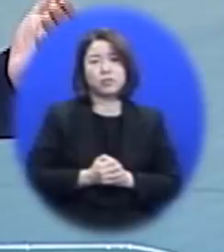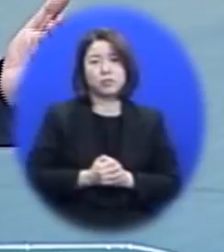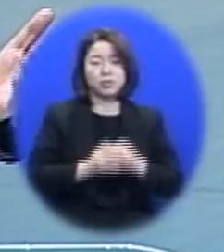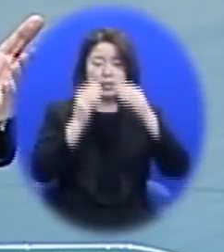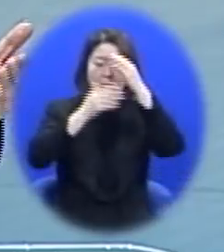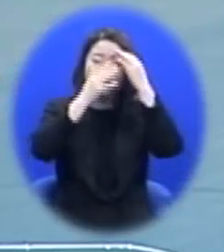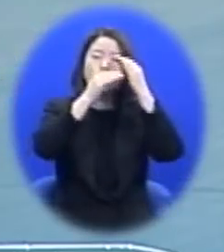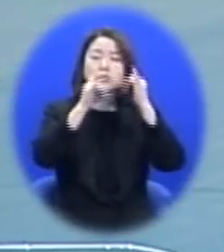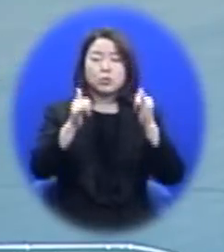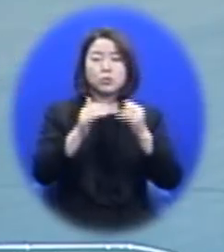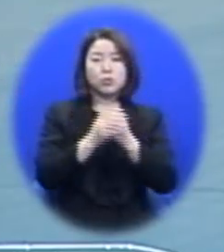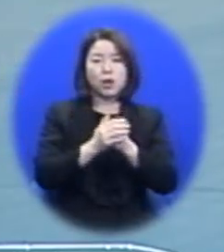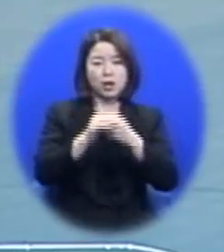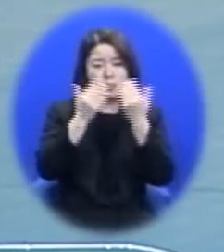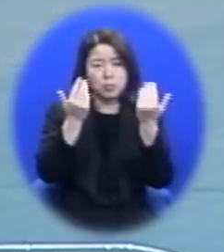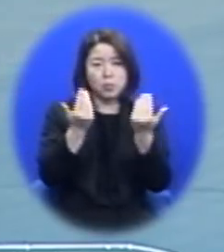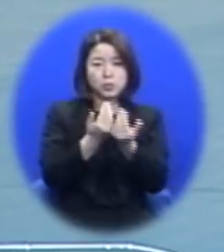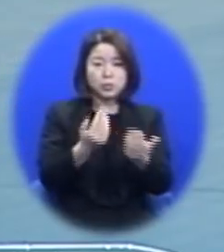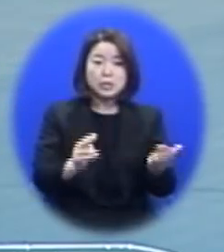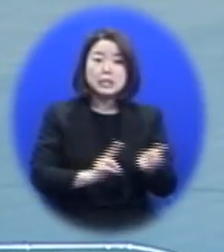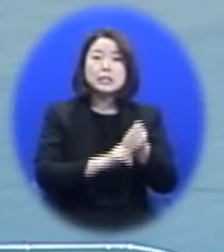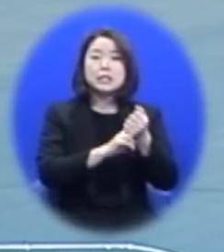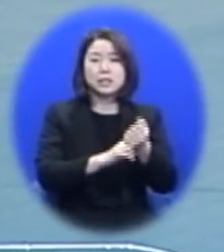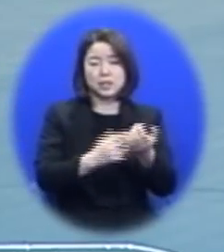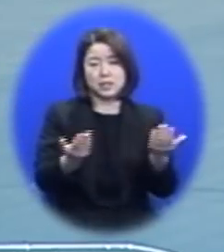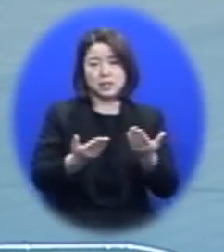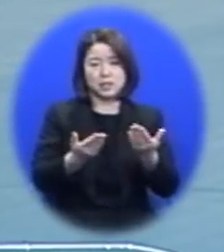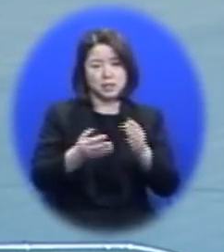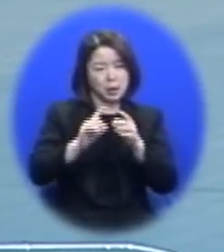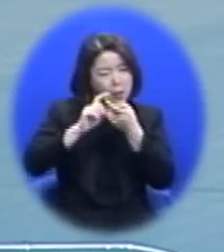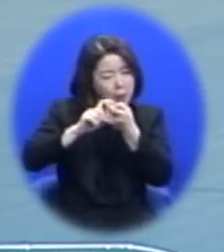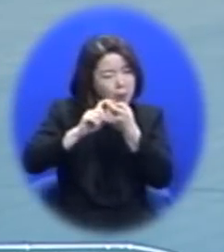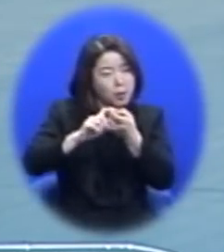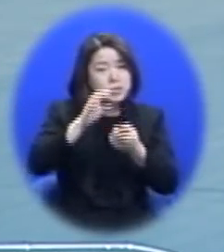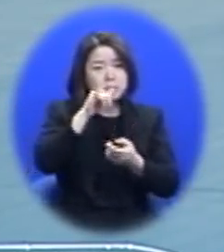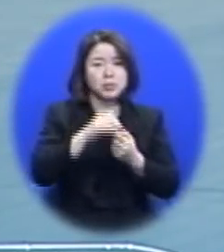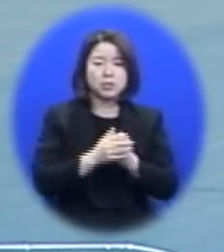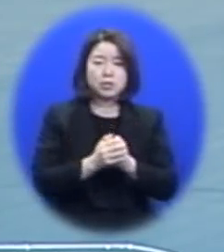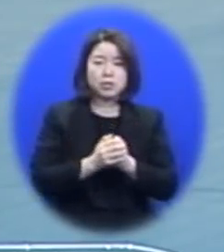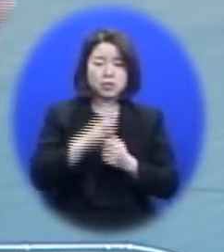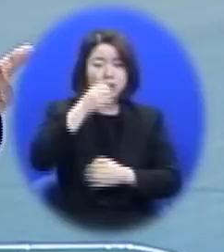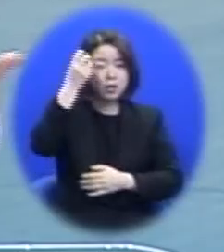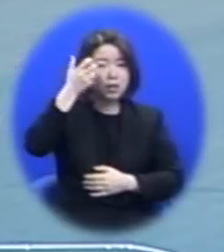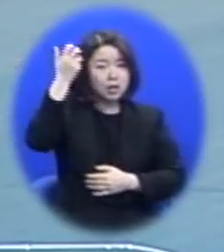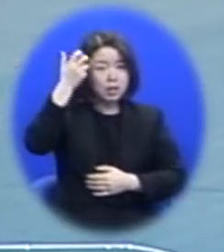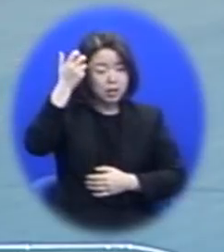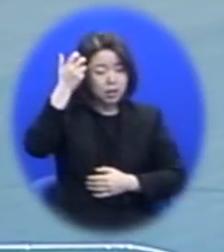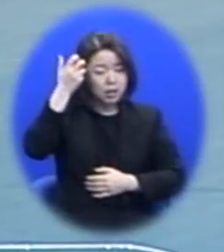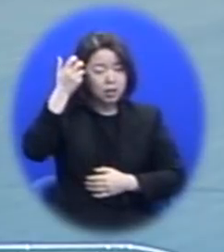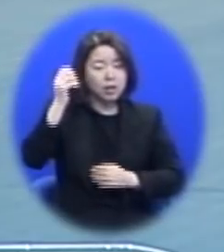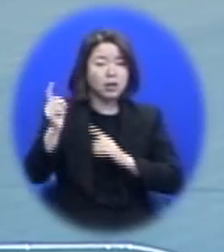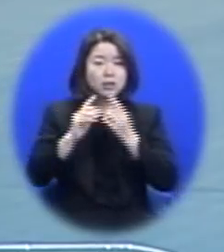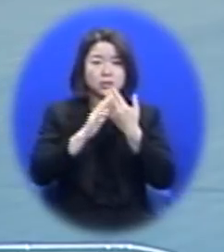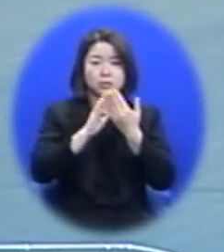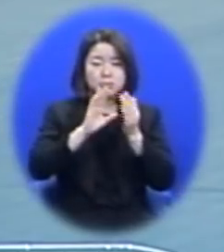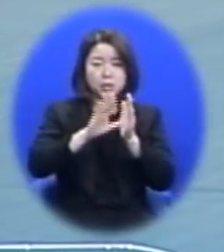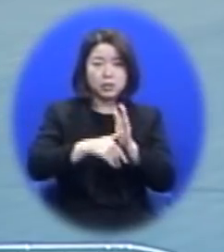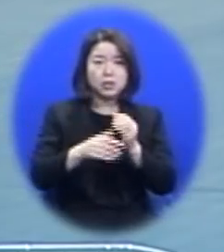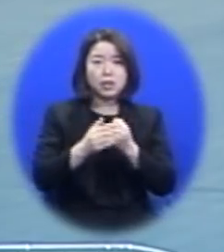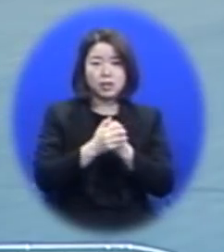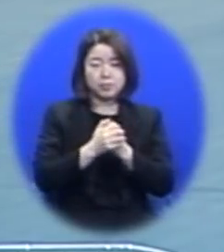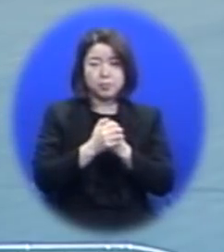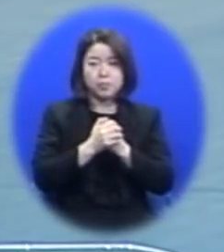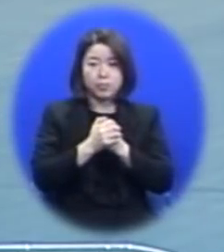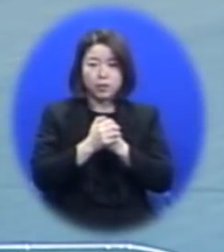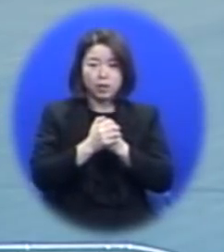성도들이 온통 관심이 기사와 이적에 있어요. 성령 집회 때 통성 기도 시간에 기도를 안 하고 쓰러지나